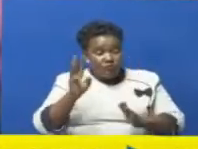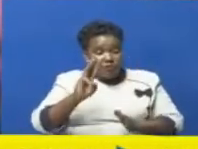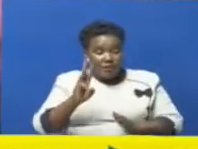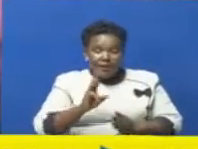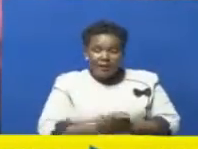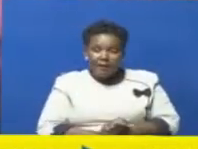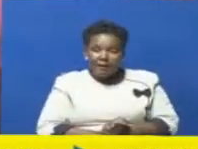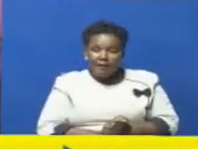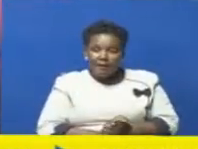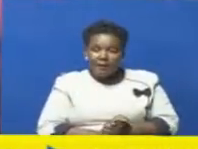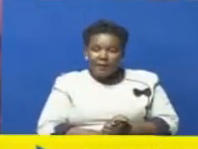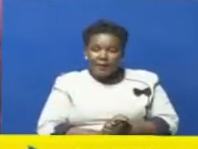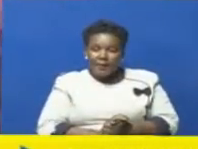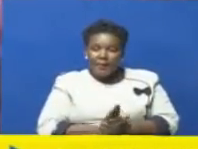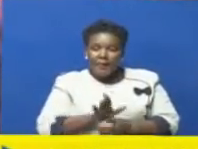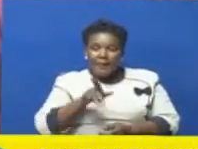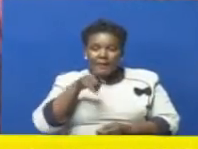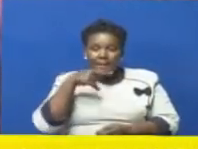katika ziara ya